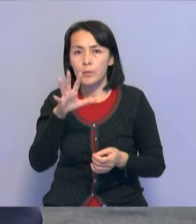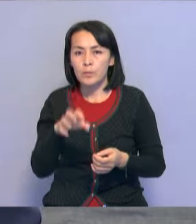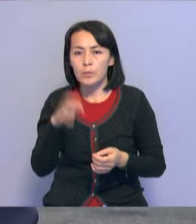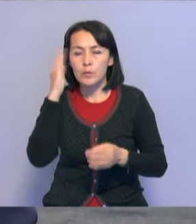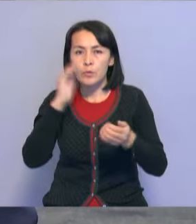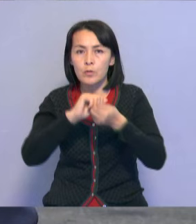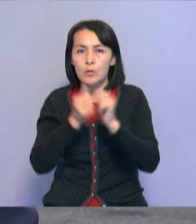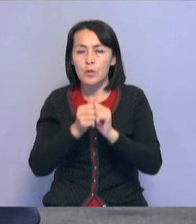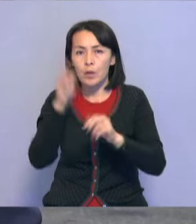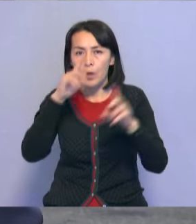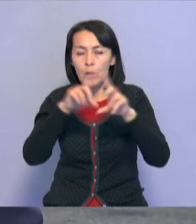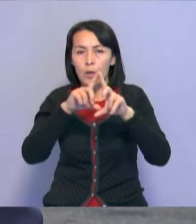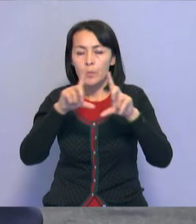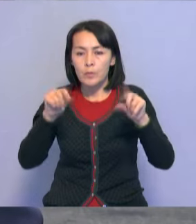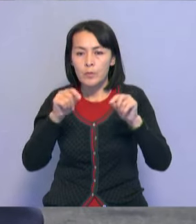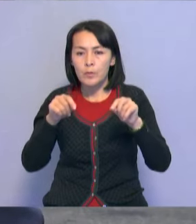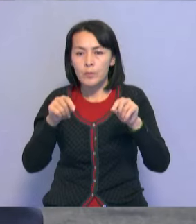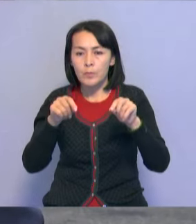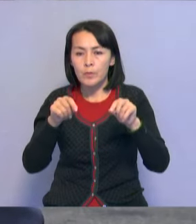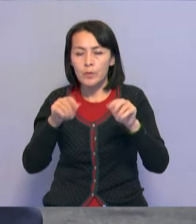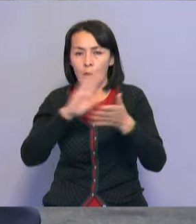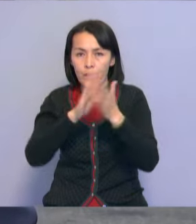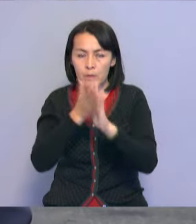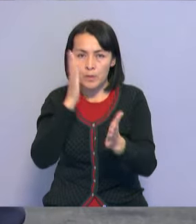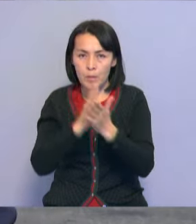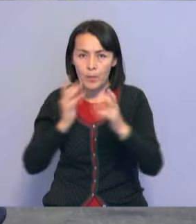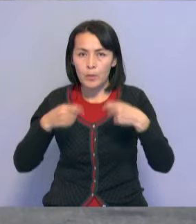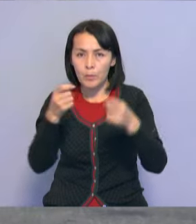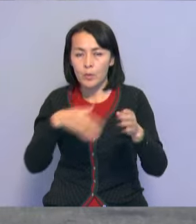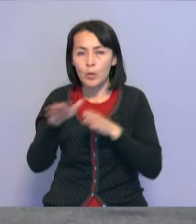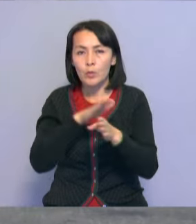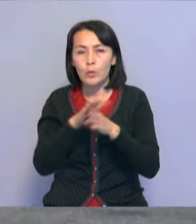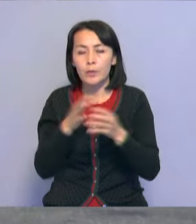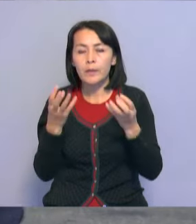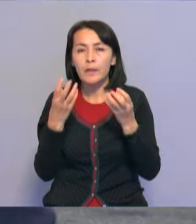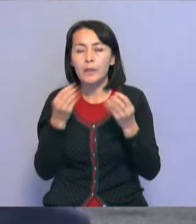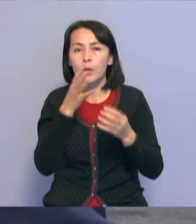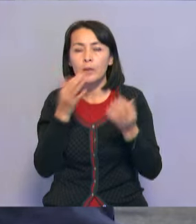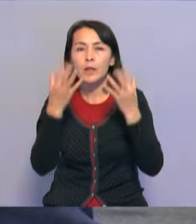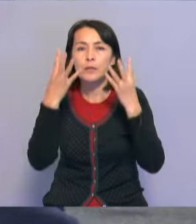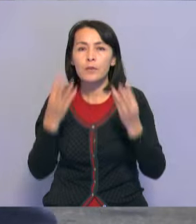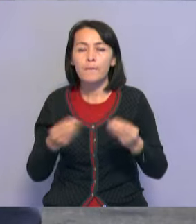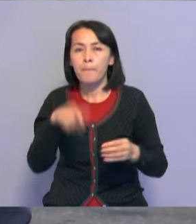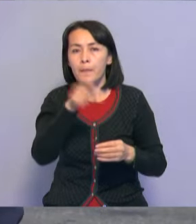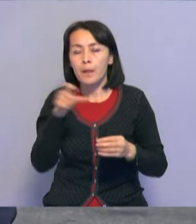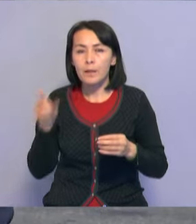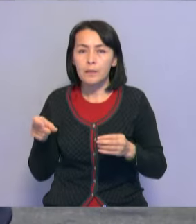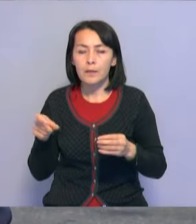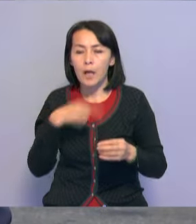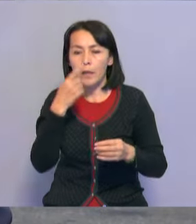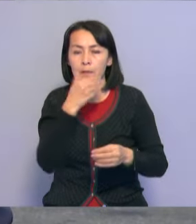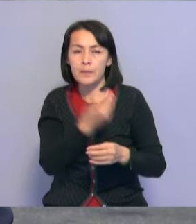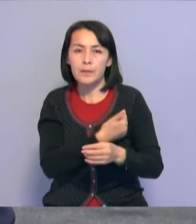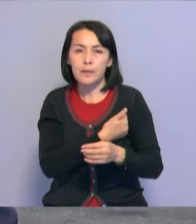яғни келісімшарт жасалған, қазіргі таңда бюджеттік мекемелер қамтамасыз етілген толық көмірмен. Ендігі таңда, қазіргі таңда біз халықтарға